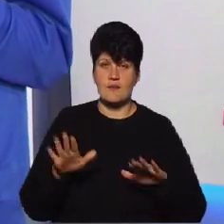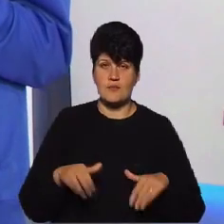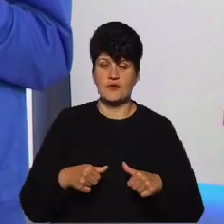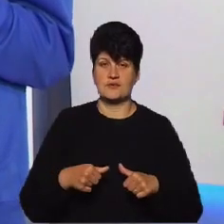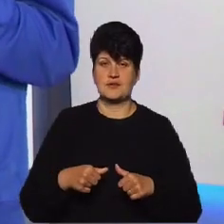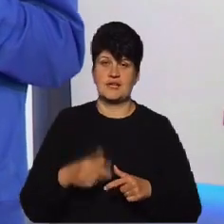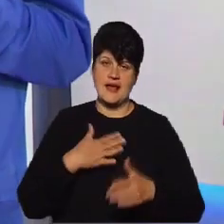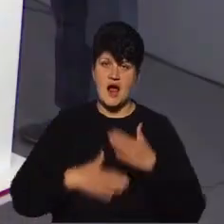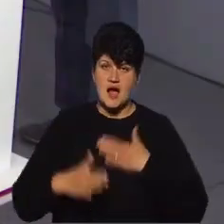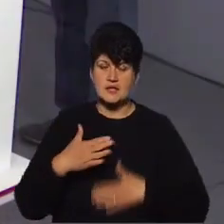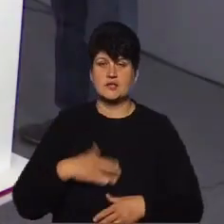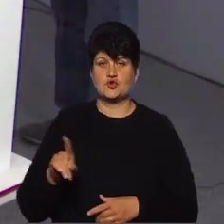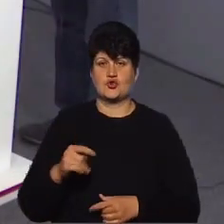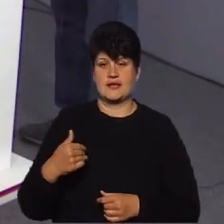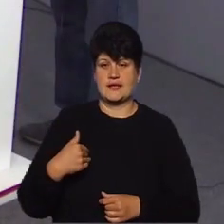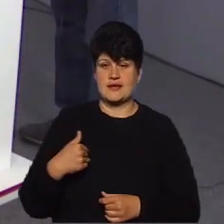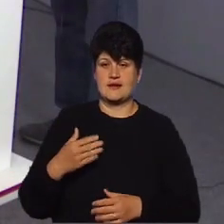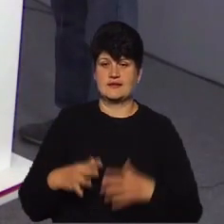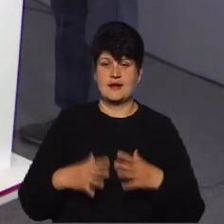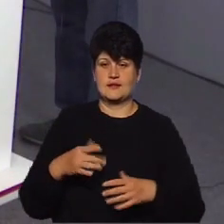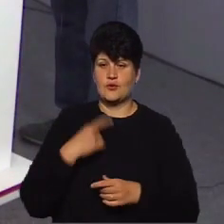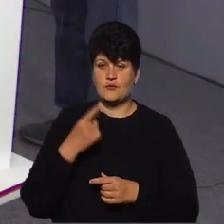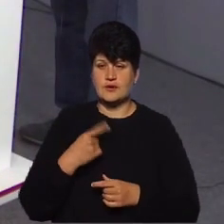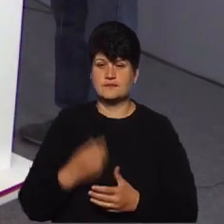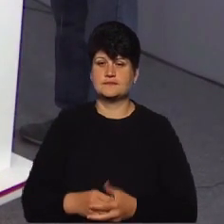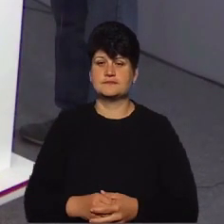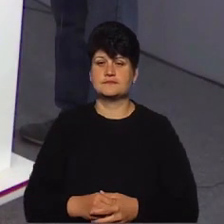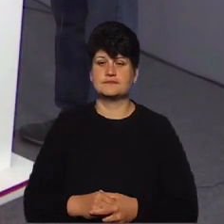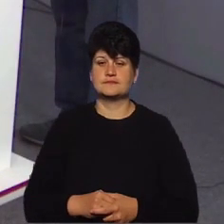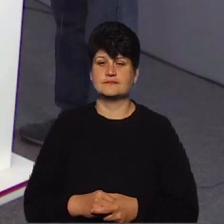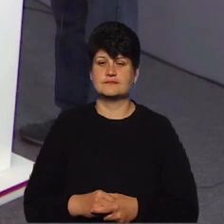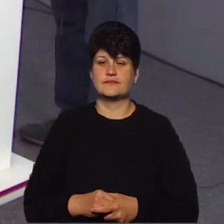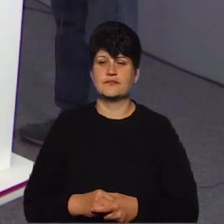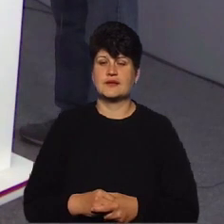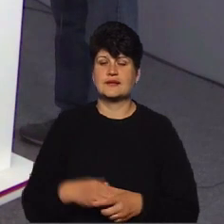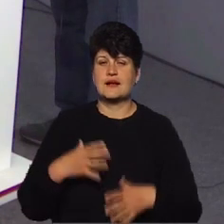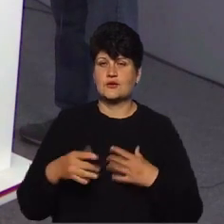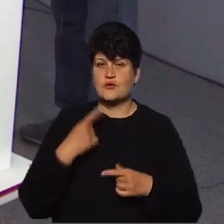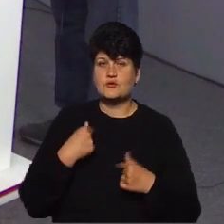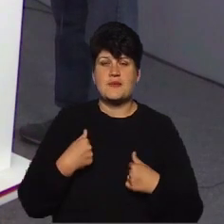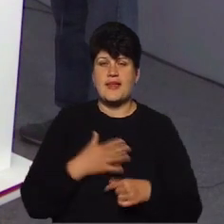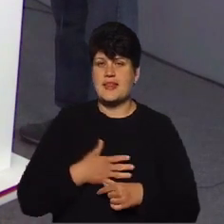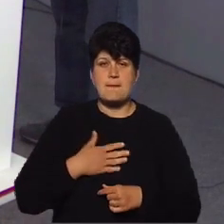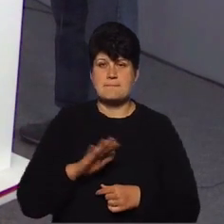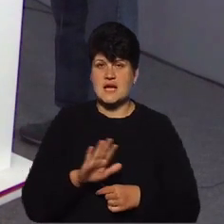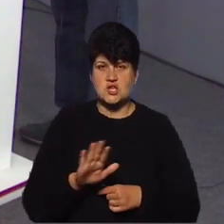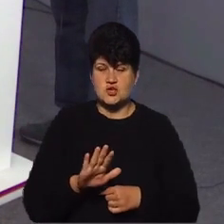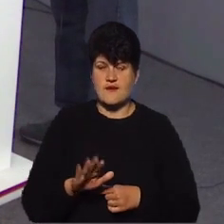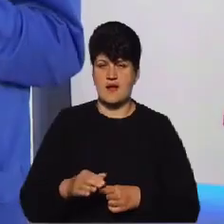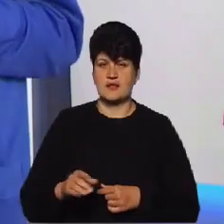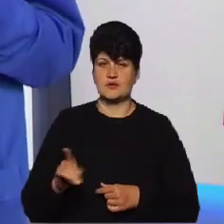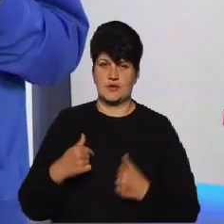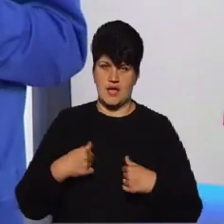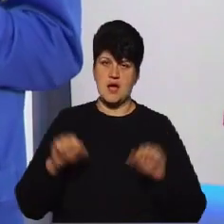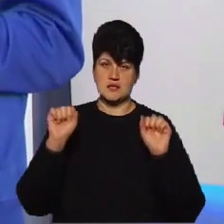я тренер казав, що я йому тренер казав, щоб я не переживала, що я зможу